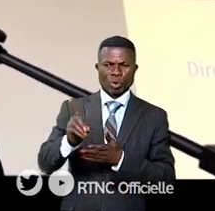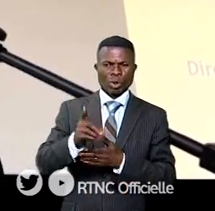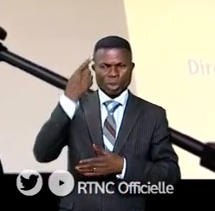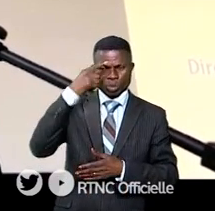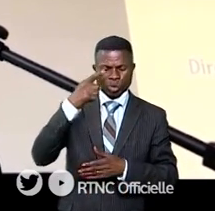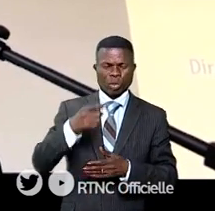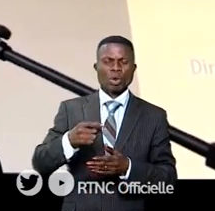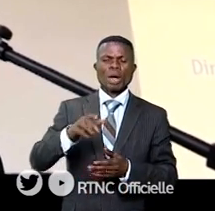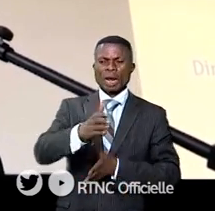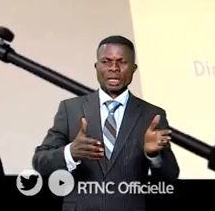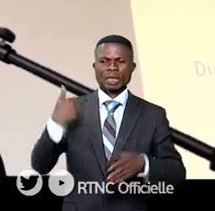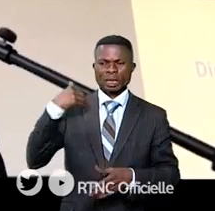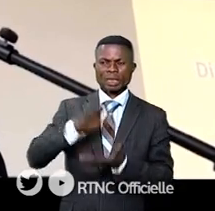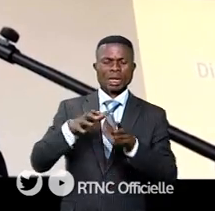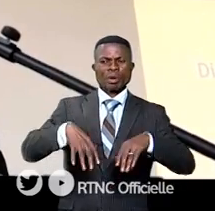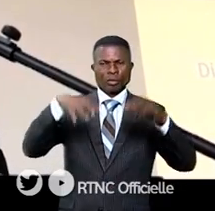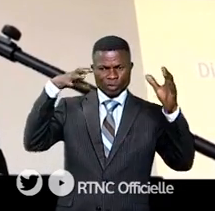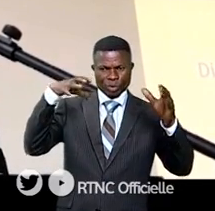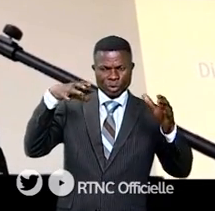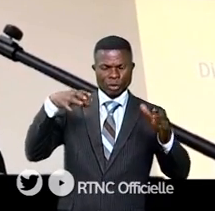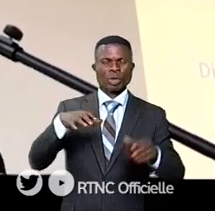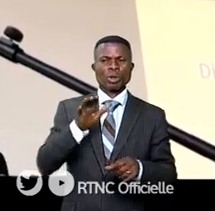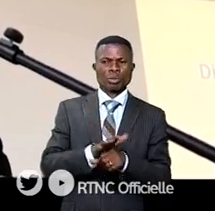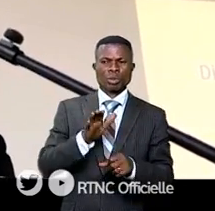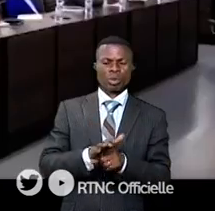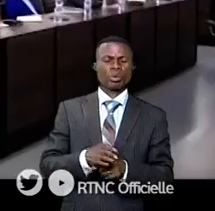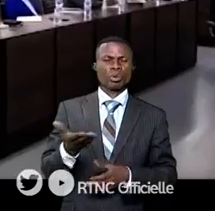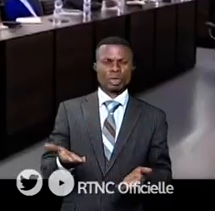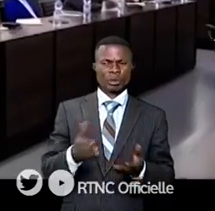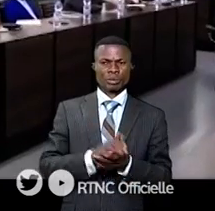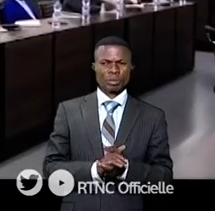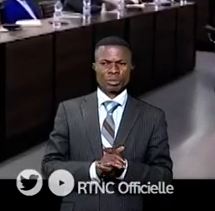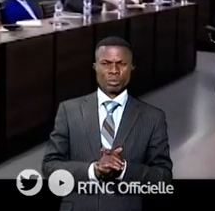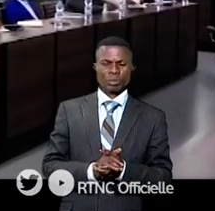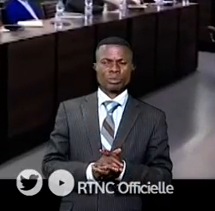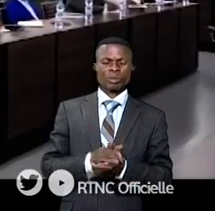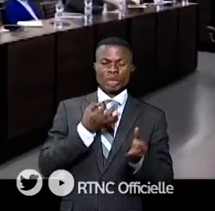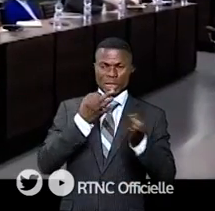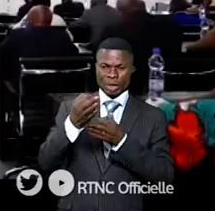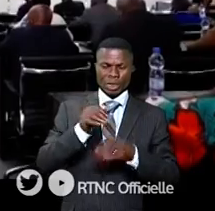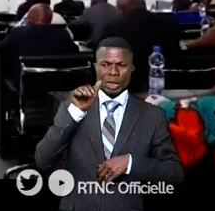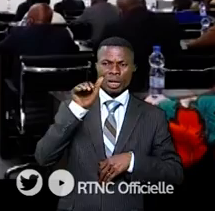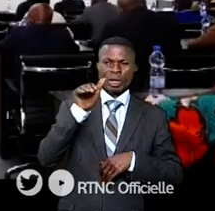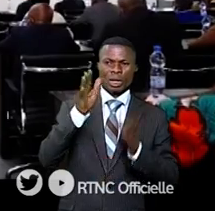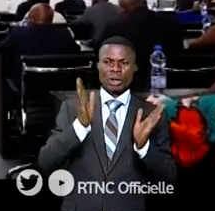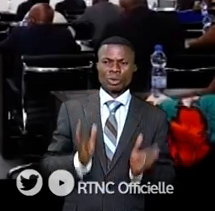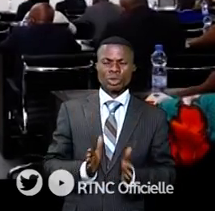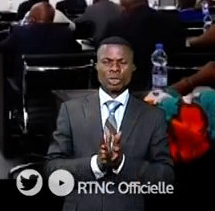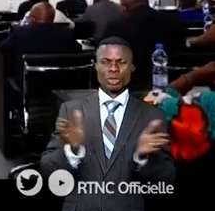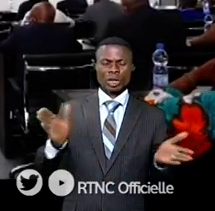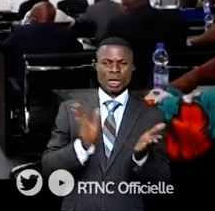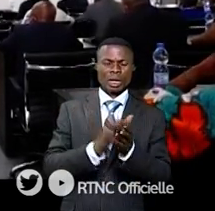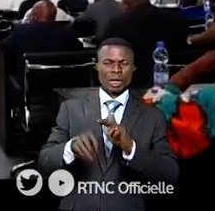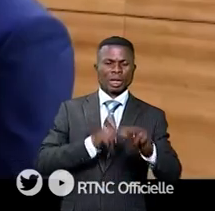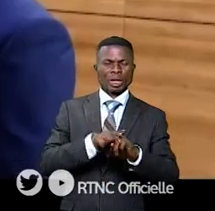d'une maximisation toujours plus accrue des ressources financières. Thème exploité par le directeur général de l'École nationale